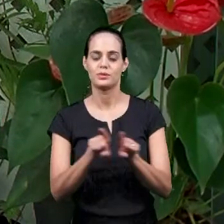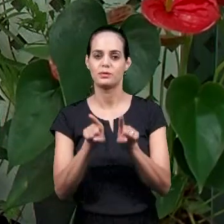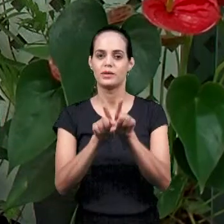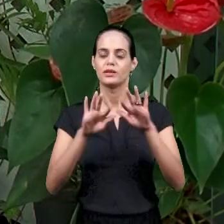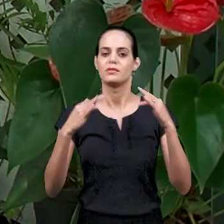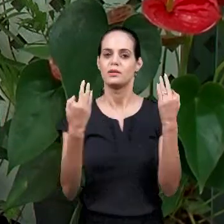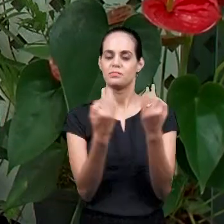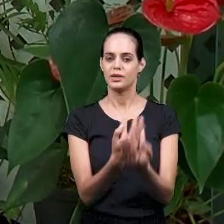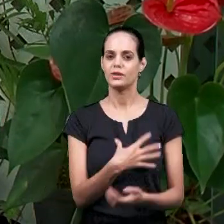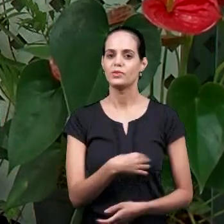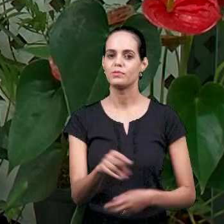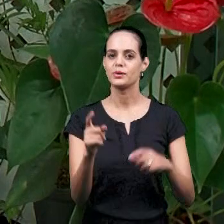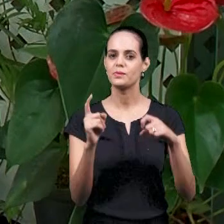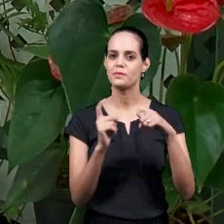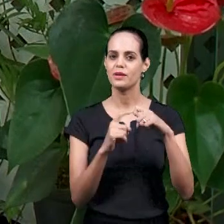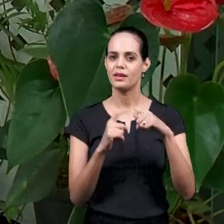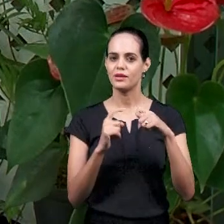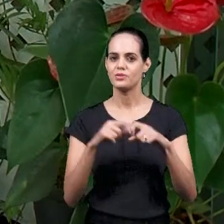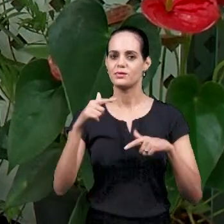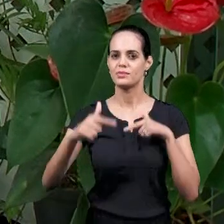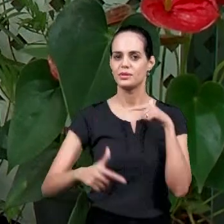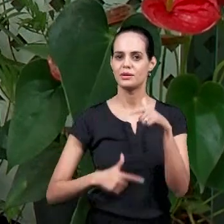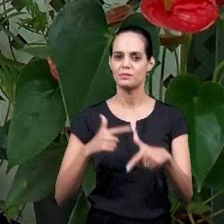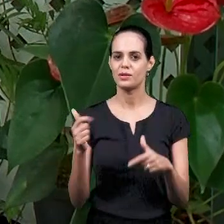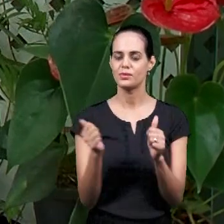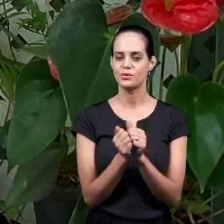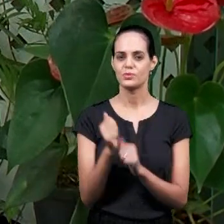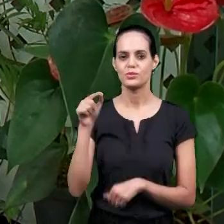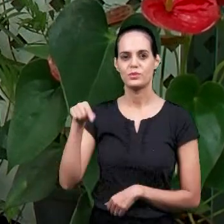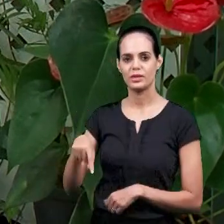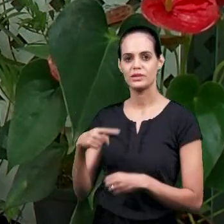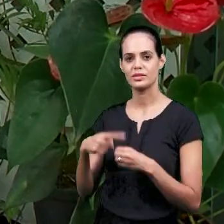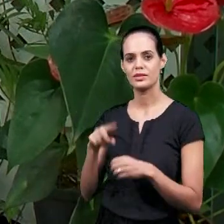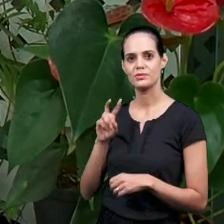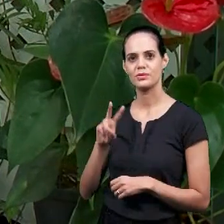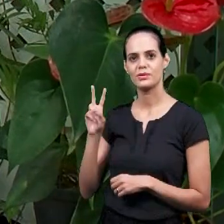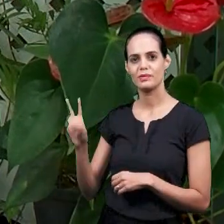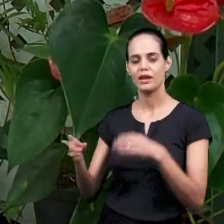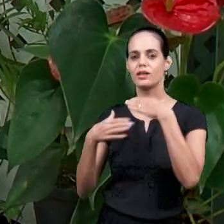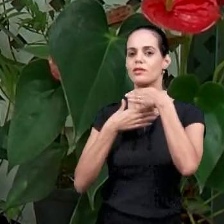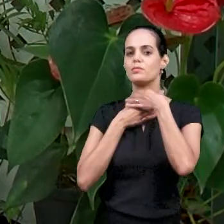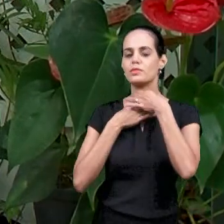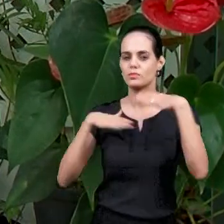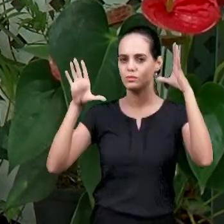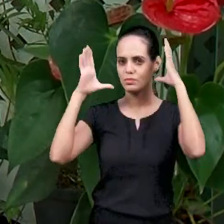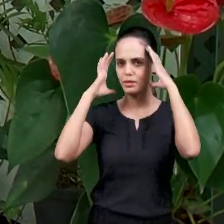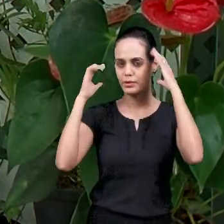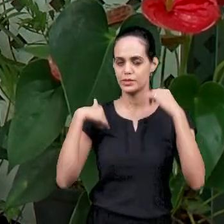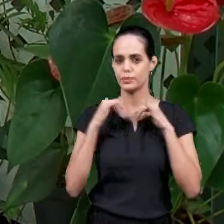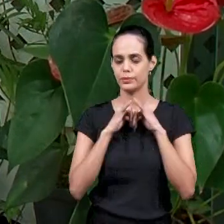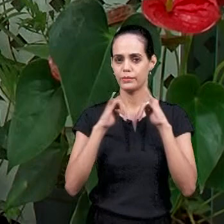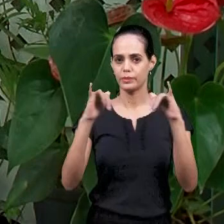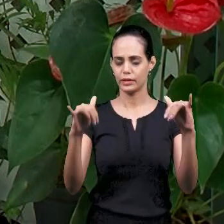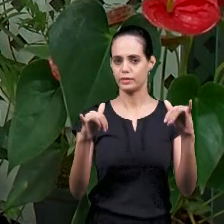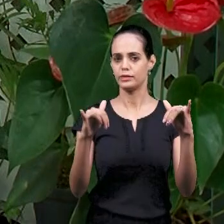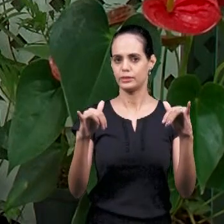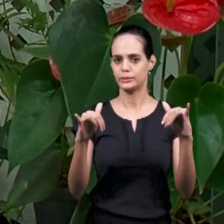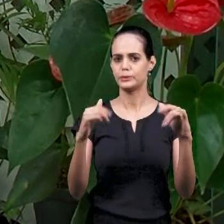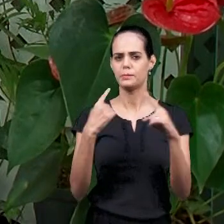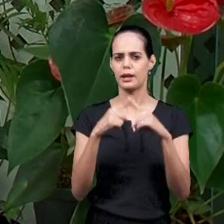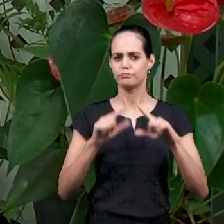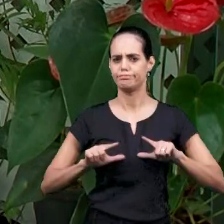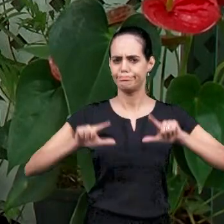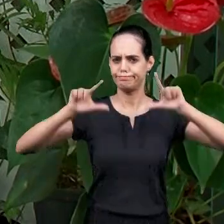Et son fils aussi est médecin qui travaille ici. Son spécialité, c'est la tête et le